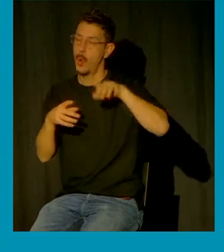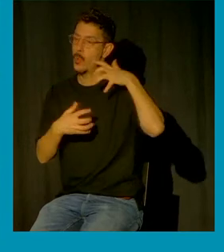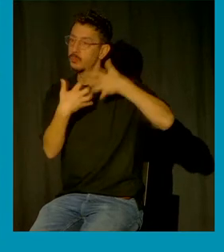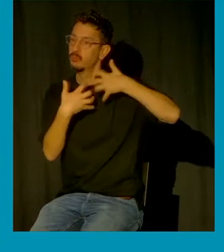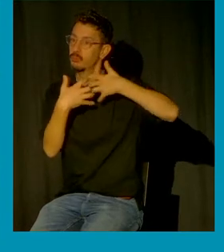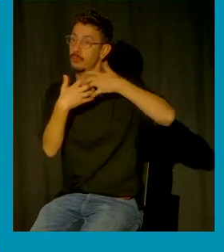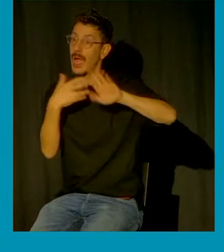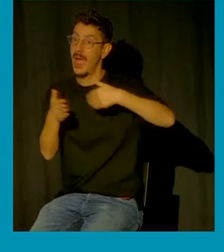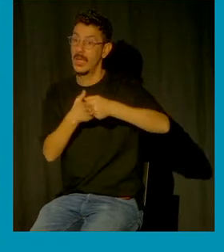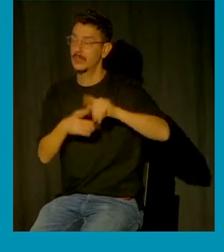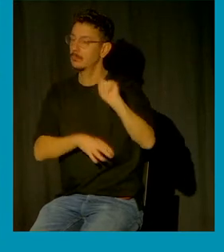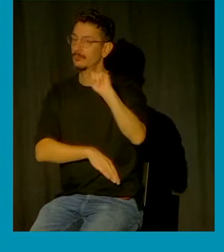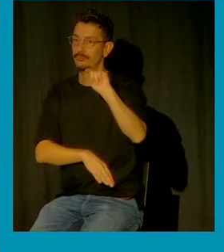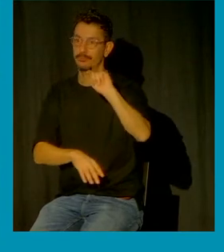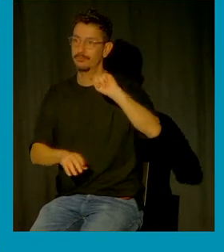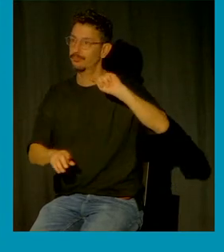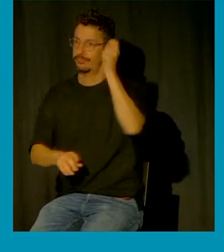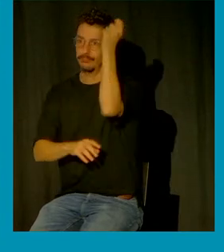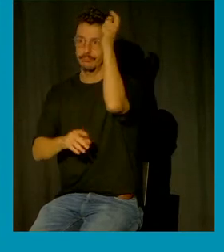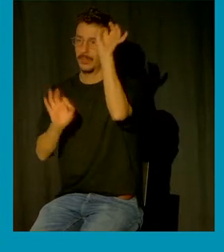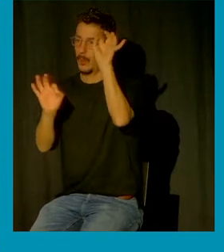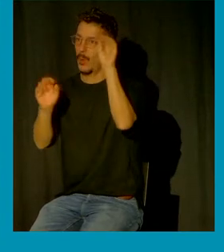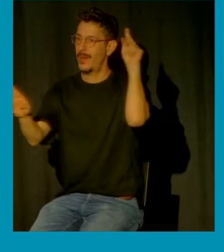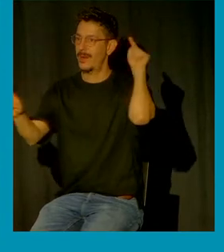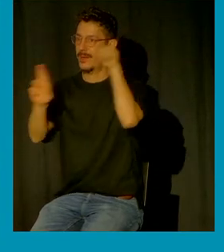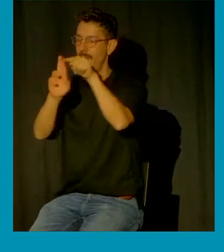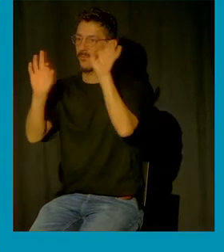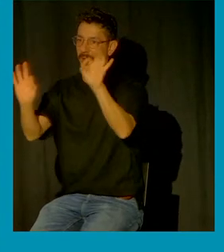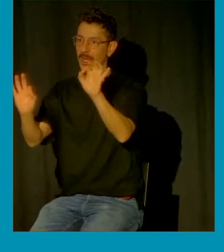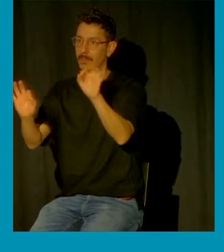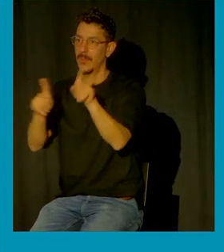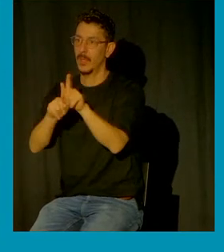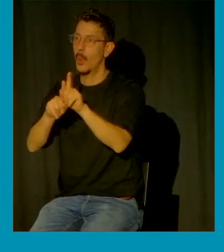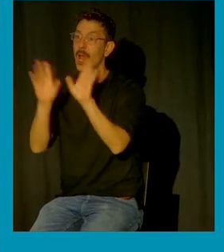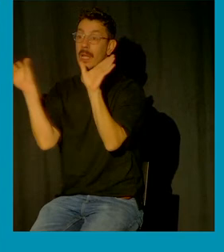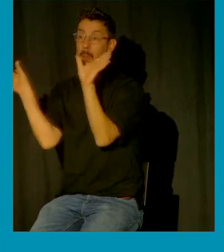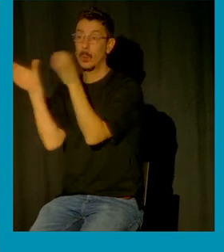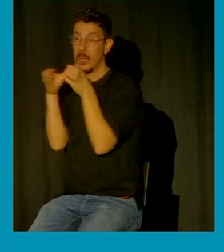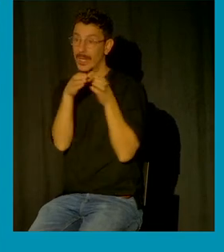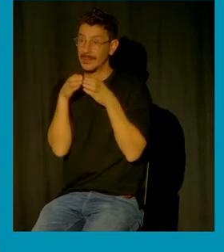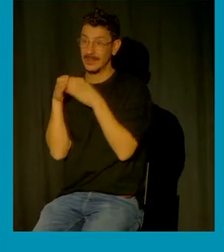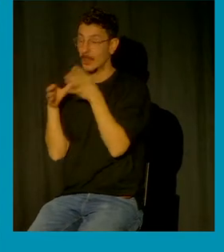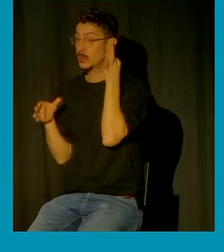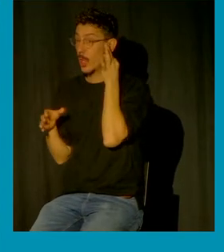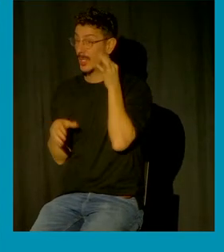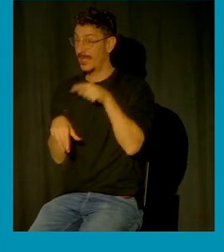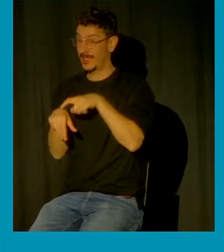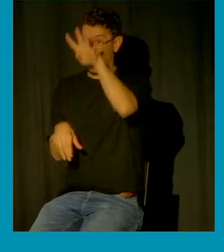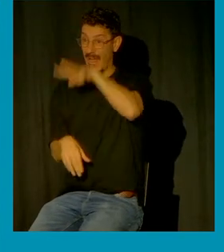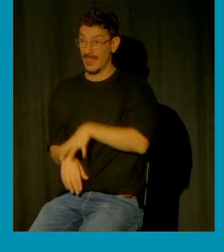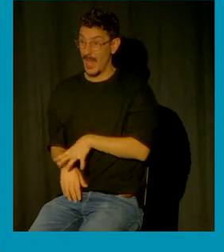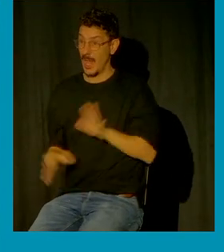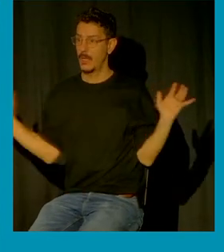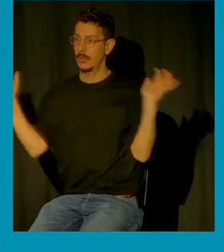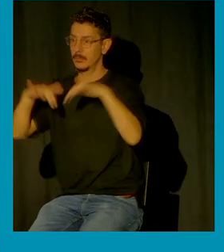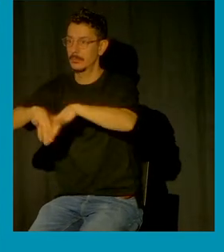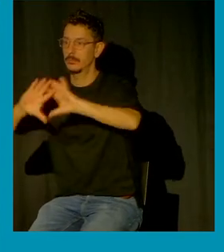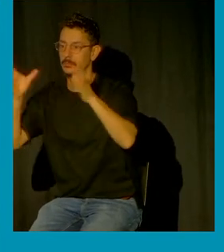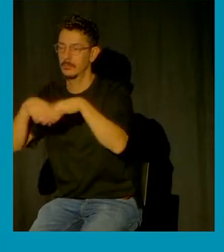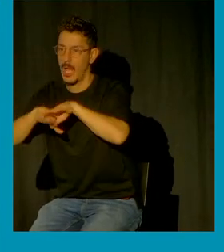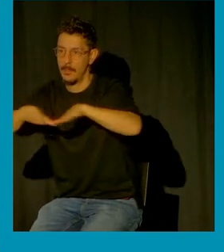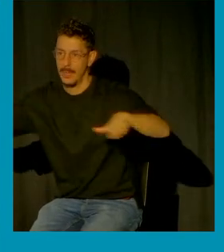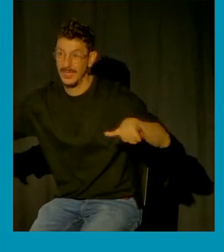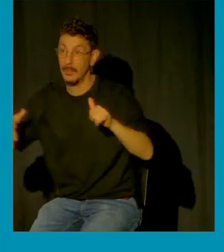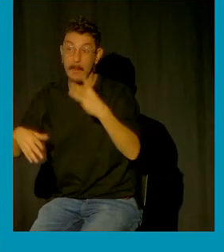referent en aquest gruix d'entitats de col·lectius de dones del nostre país que durant això gairebé 20 anys